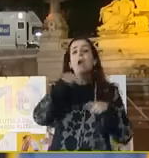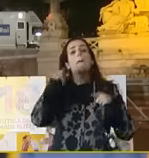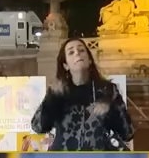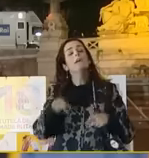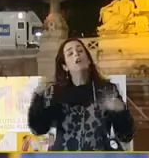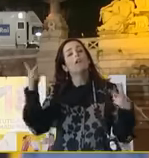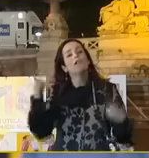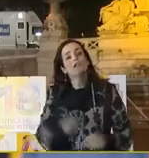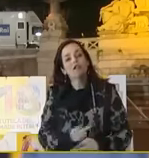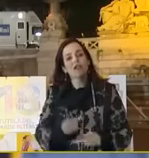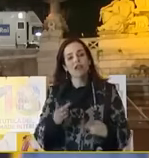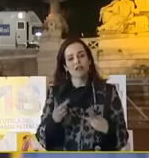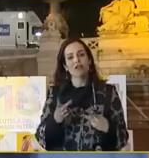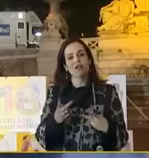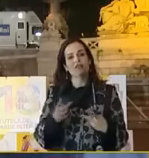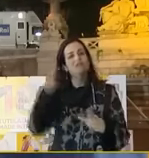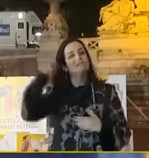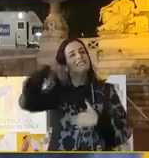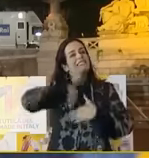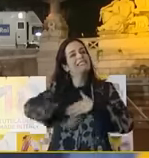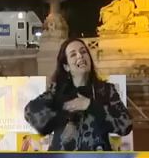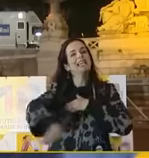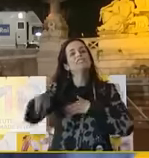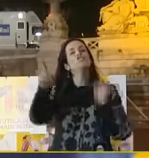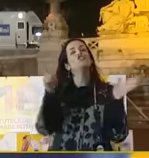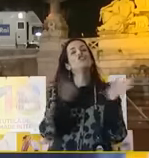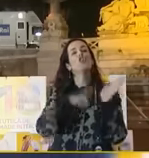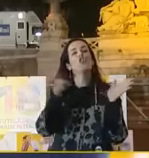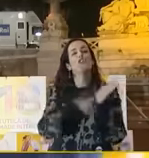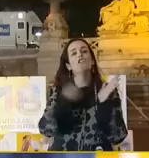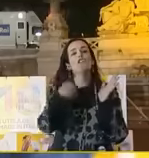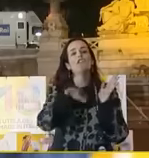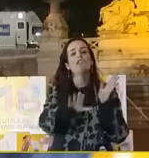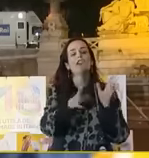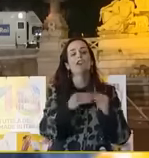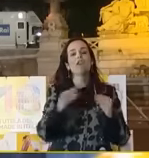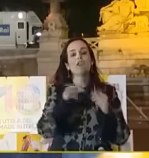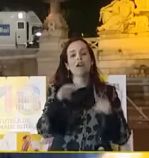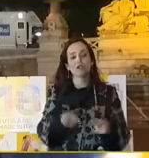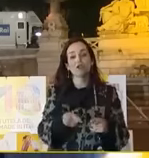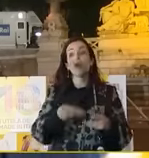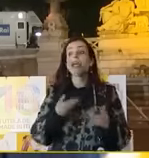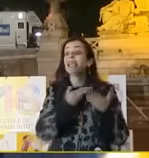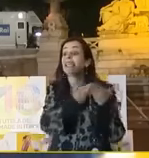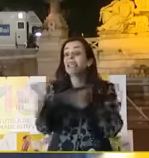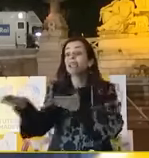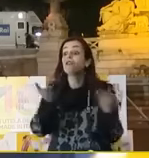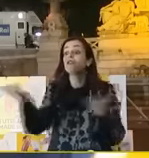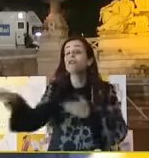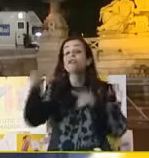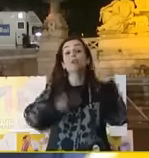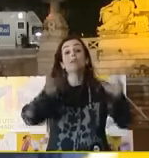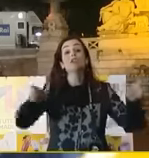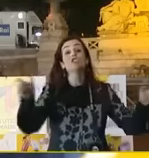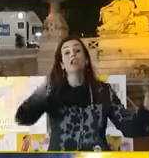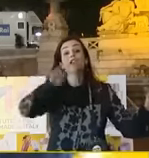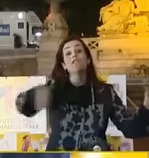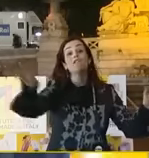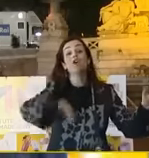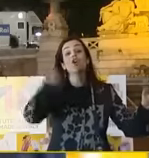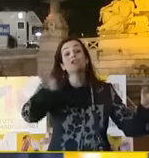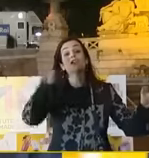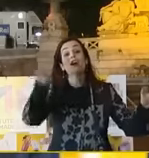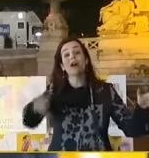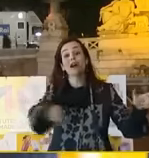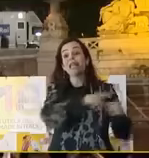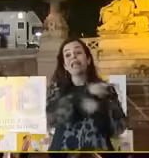proprio dovere. Invito i cittadini ad andare al voto, coloro che pensano di fare un torto al sistema non andando al voto, in realtà gli fanno il più